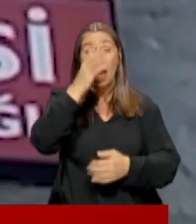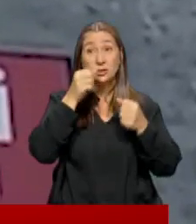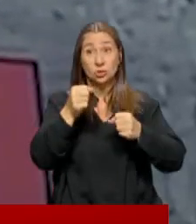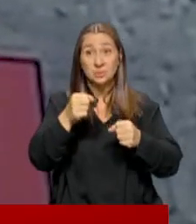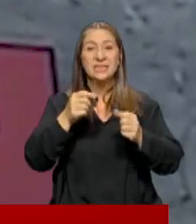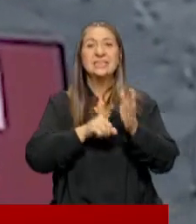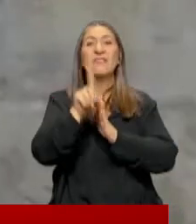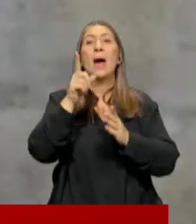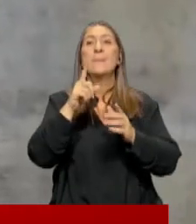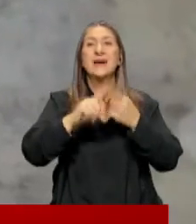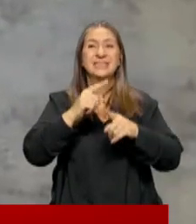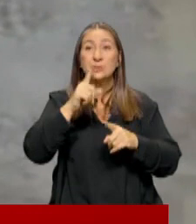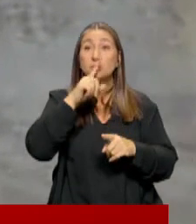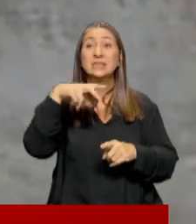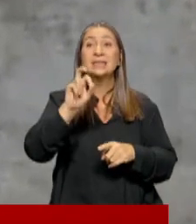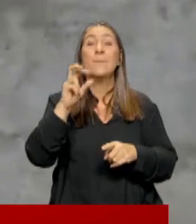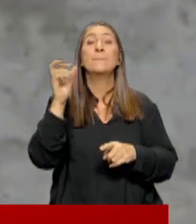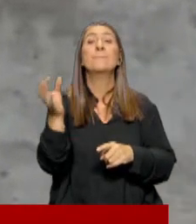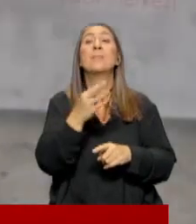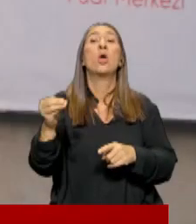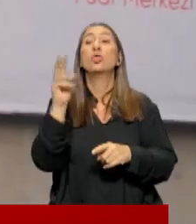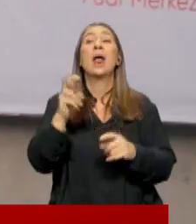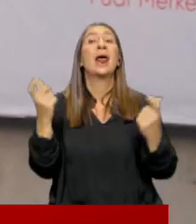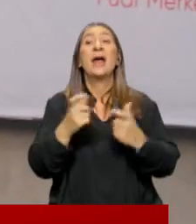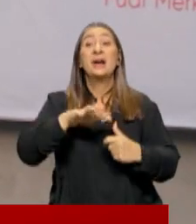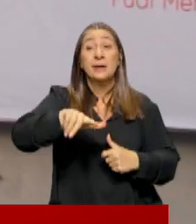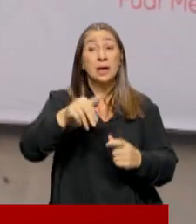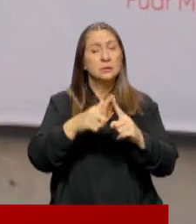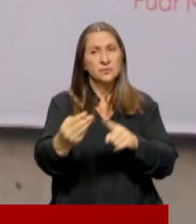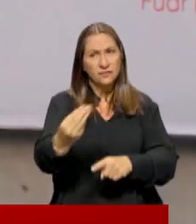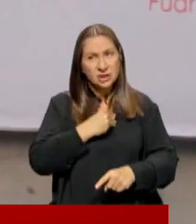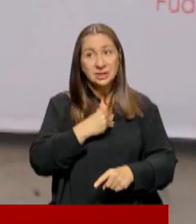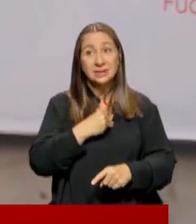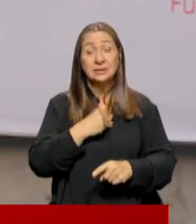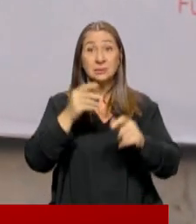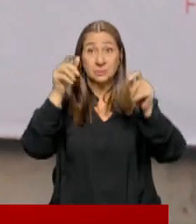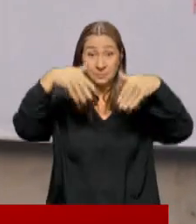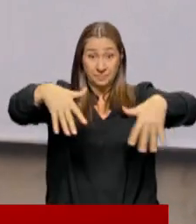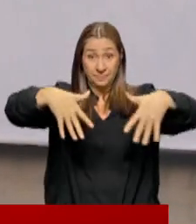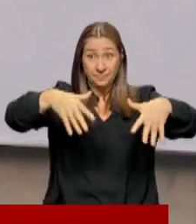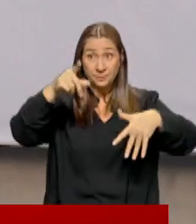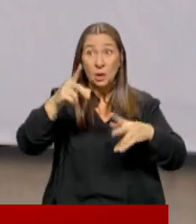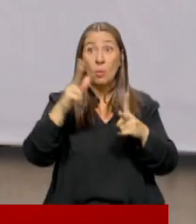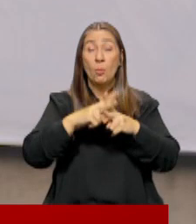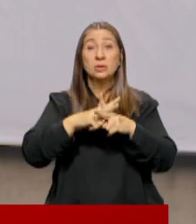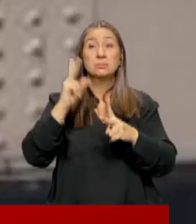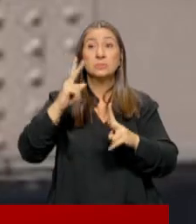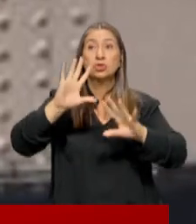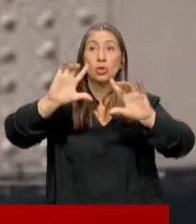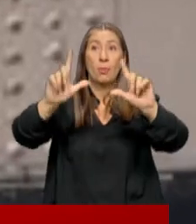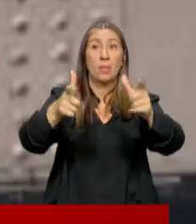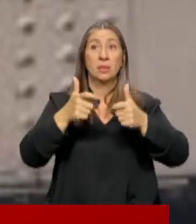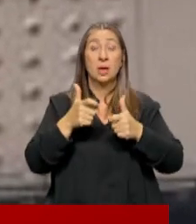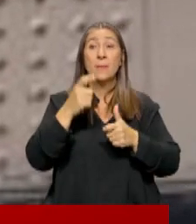Erzurum'da Zafer Partisi'nin astığı 180 milyon dolar nerede, çaldıklarınızın hesabını vereceksiniz pankartları da polis tarafından